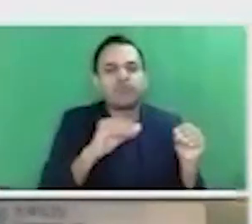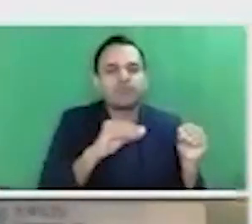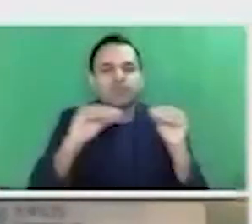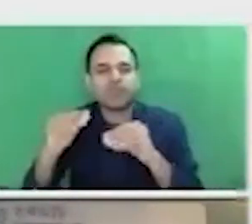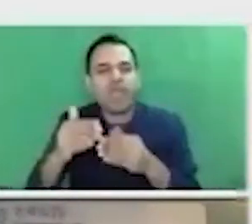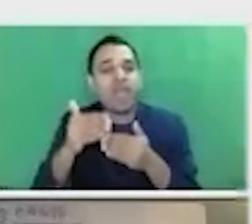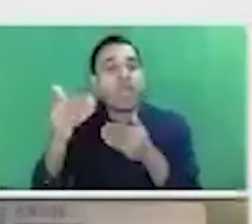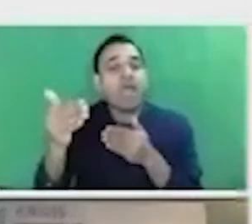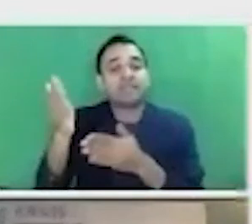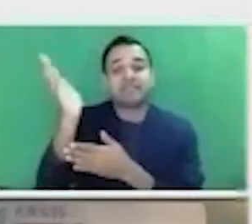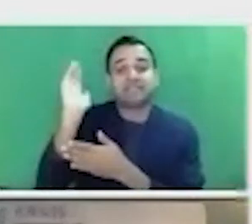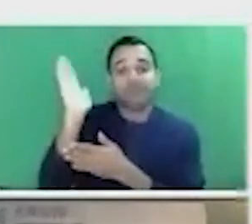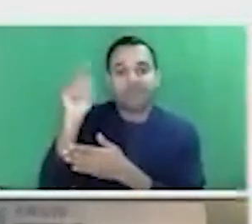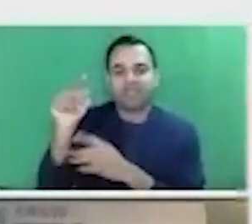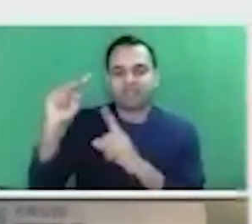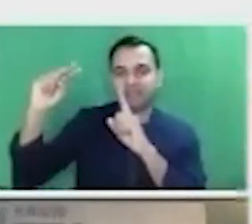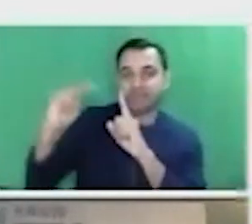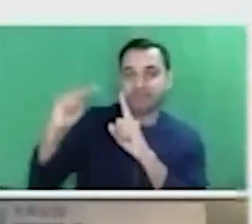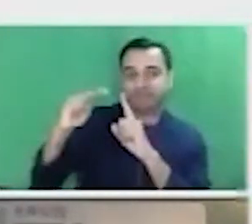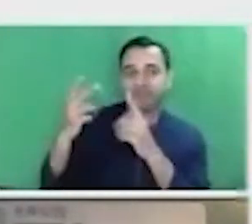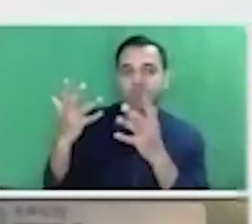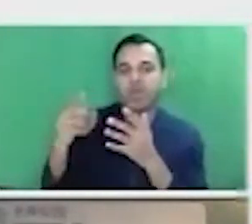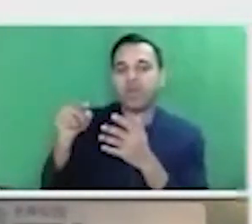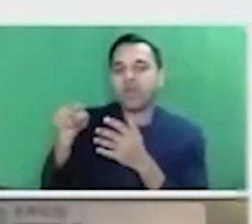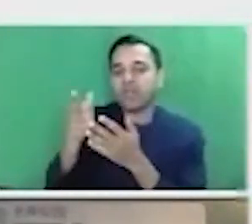لمنظور البيئة الصحية،